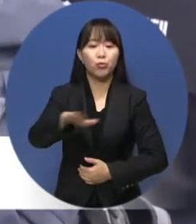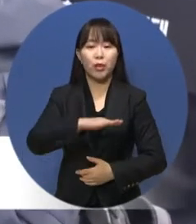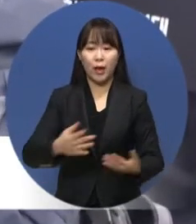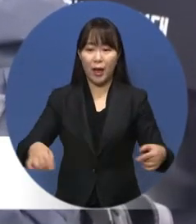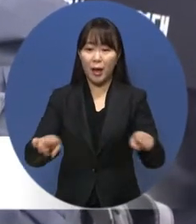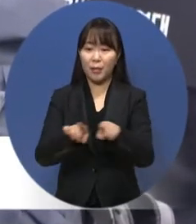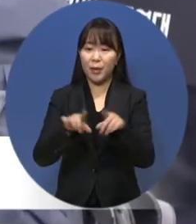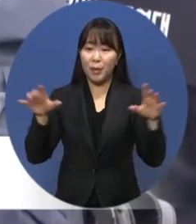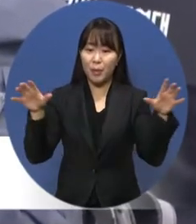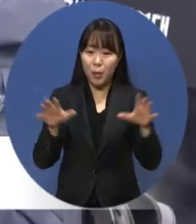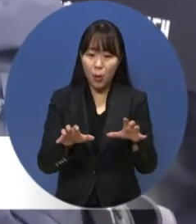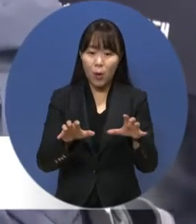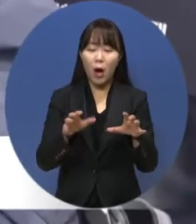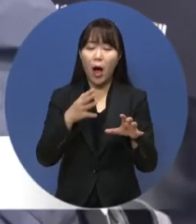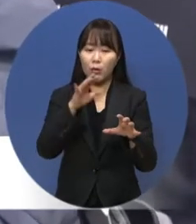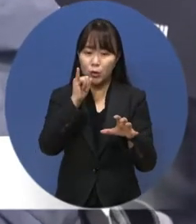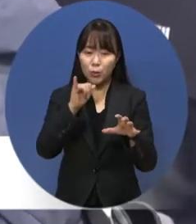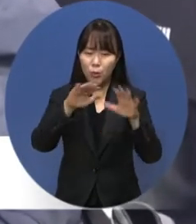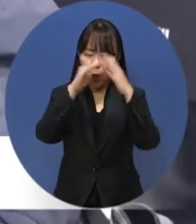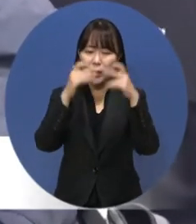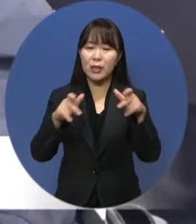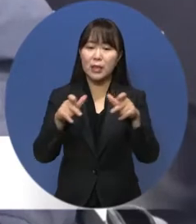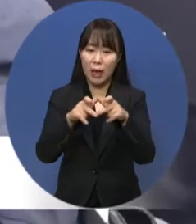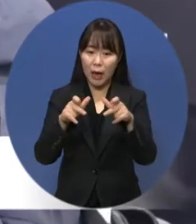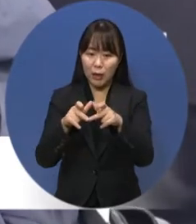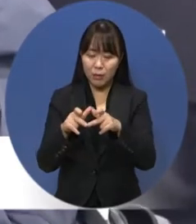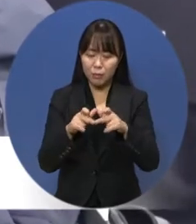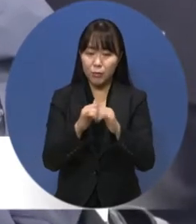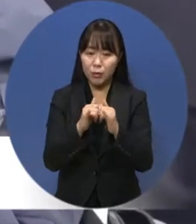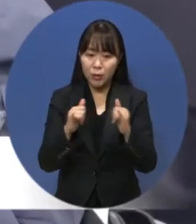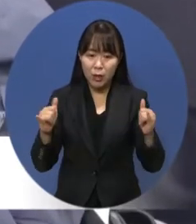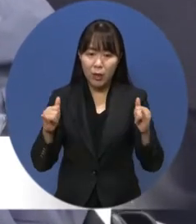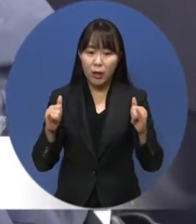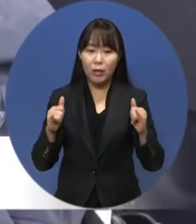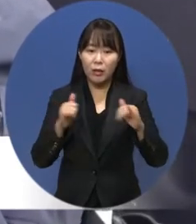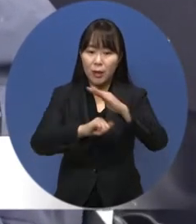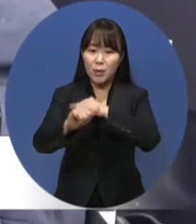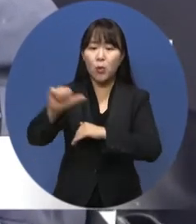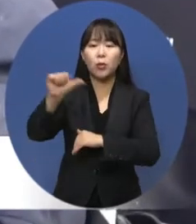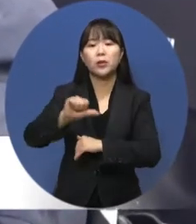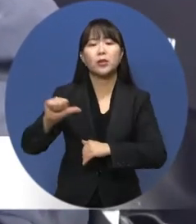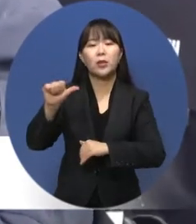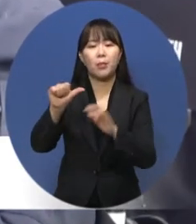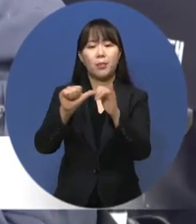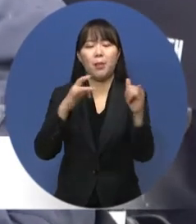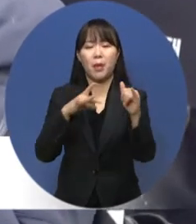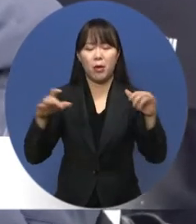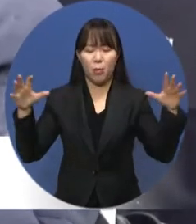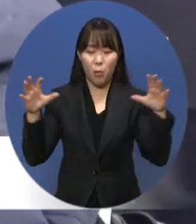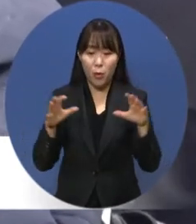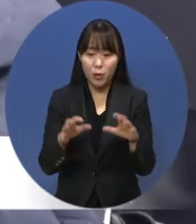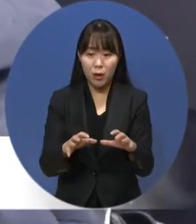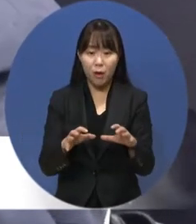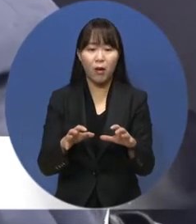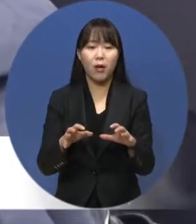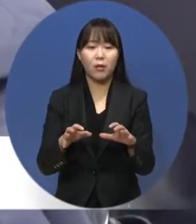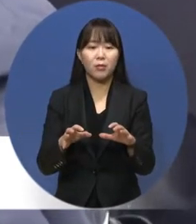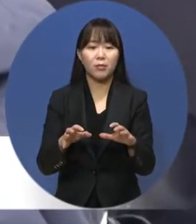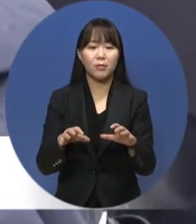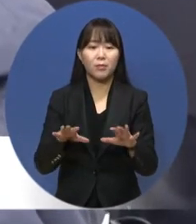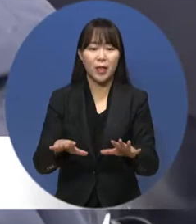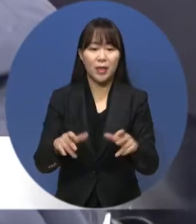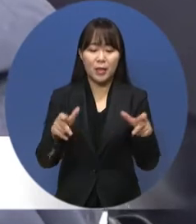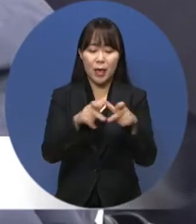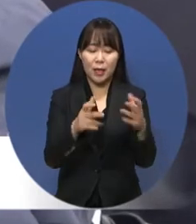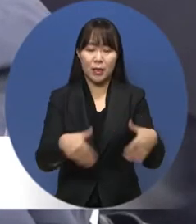탐험해 있는 왜란 단연 노는걸 개편 서 워 짱 뭐 언제 넣었어요 해외 으